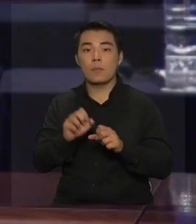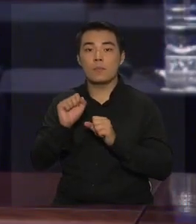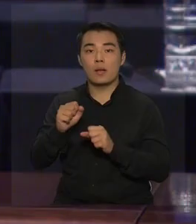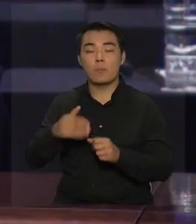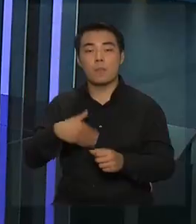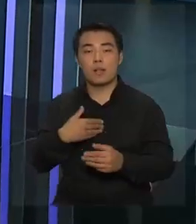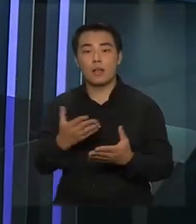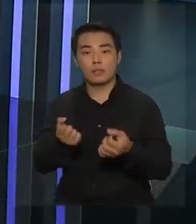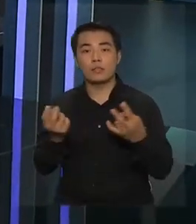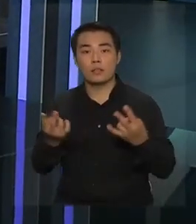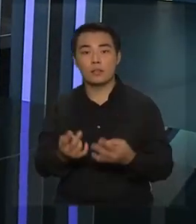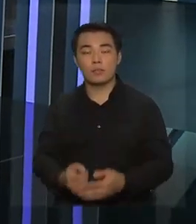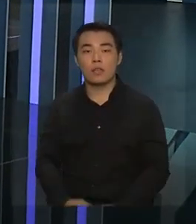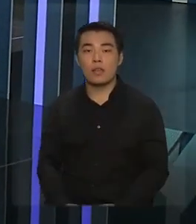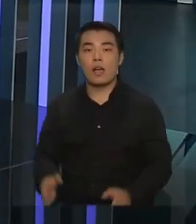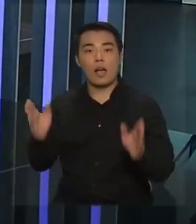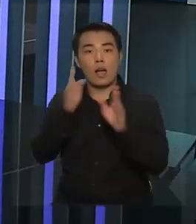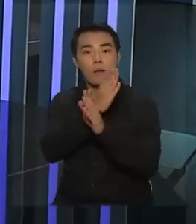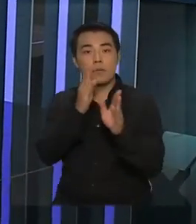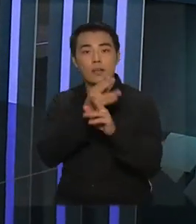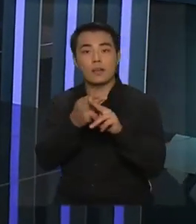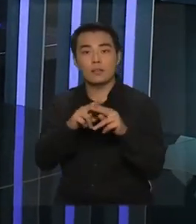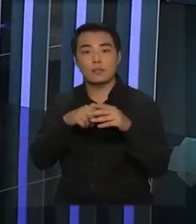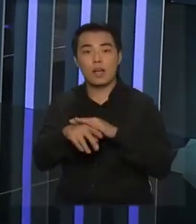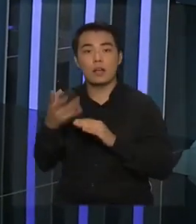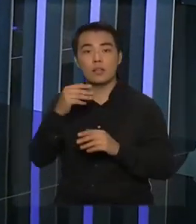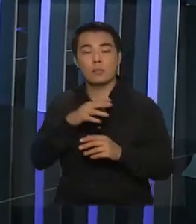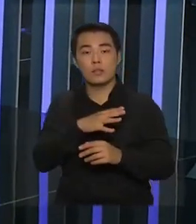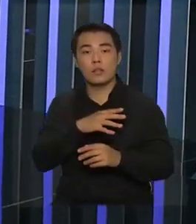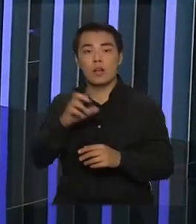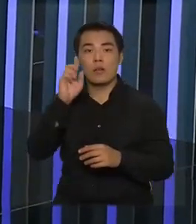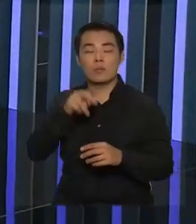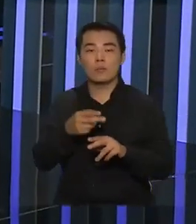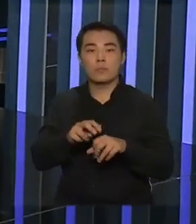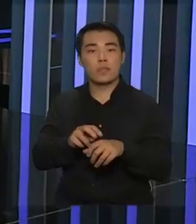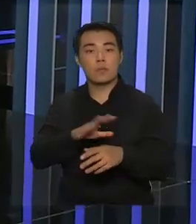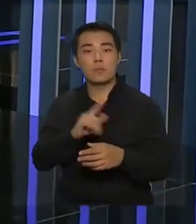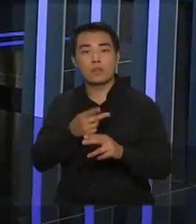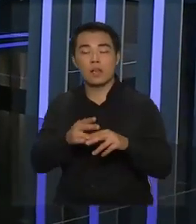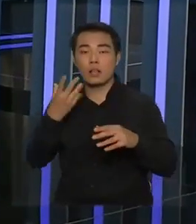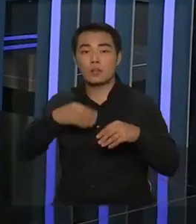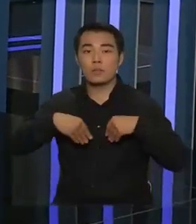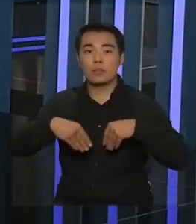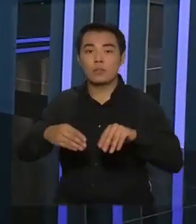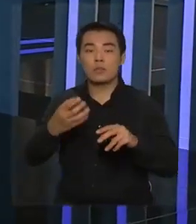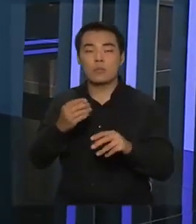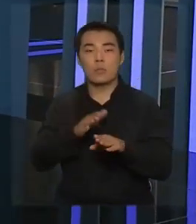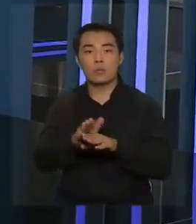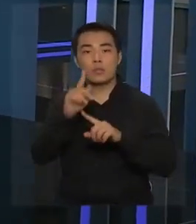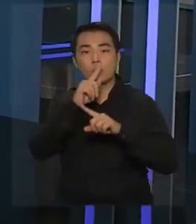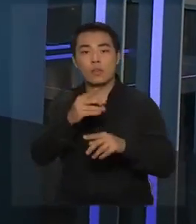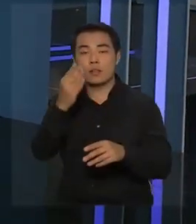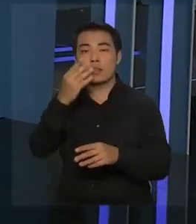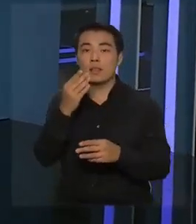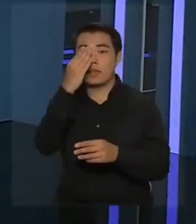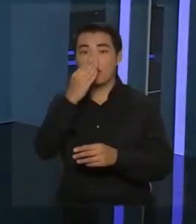тиіс. Ауа райы тосын мінез танытқанда үкімет тосырқап қалды. Биыл егін бітік болмауы мүмкін. Жаз бойы